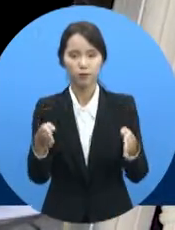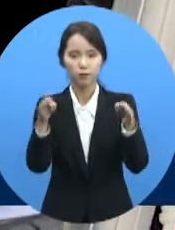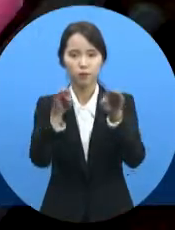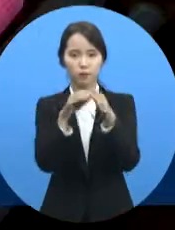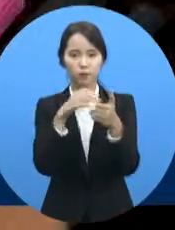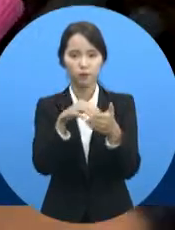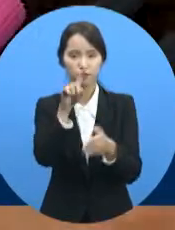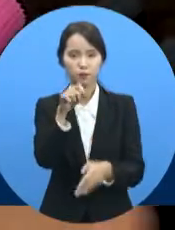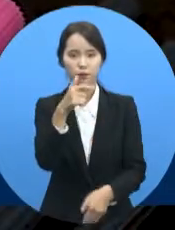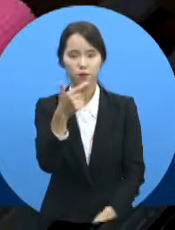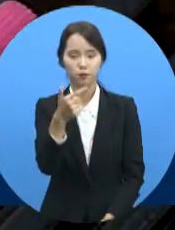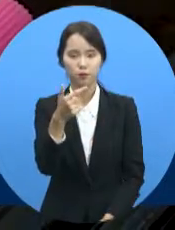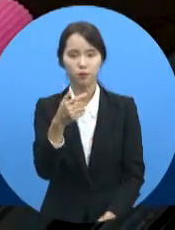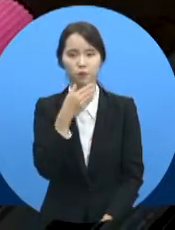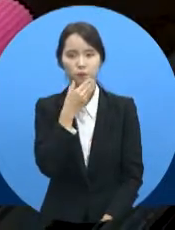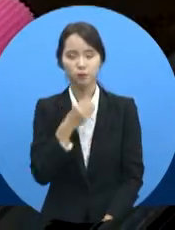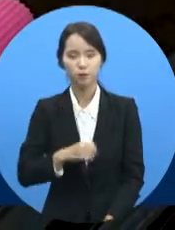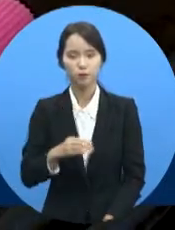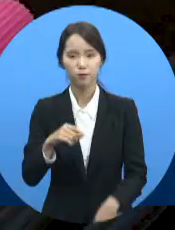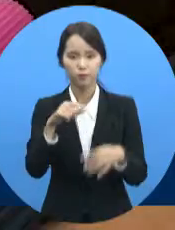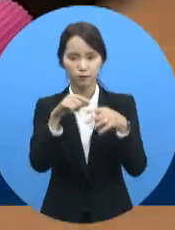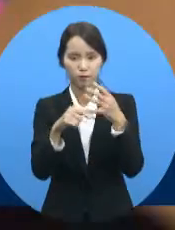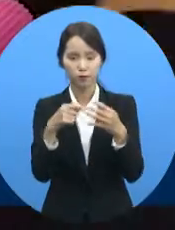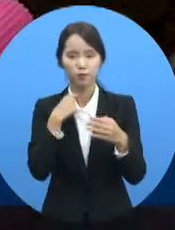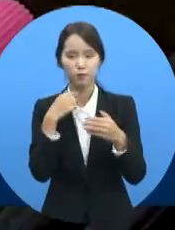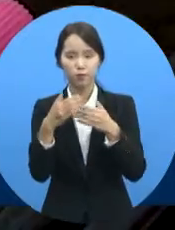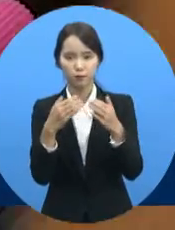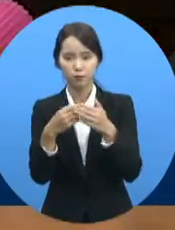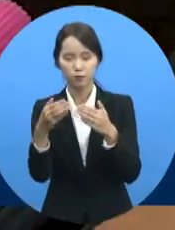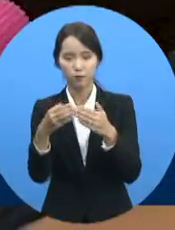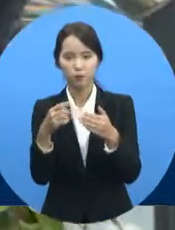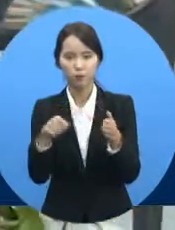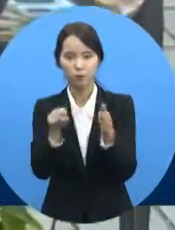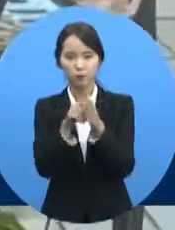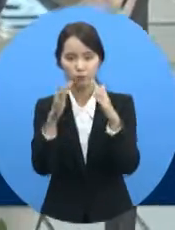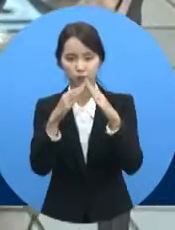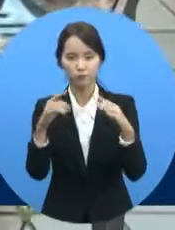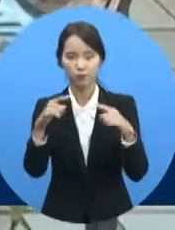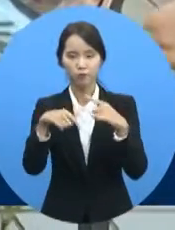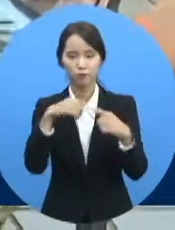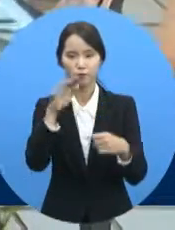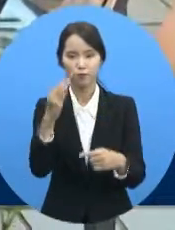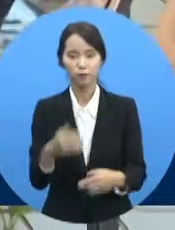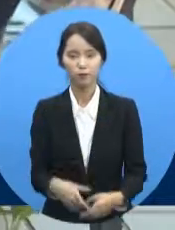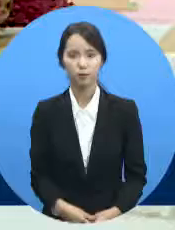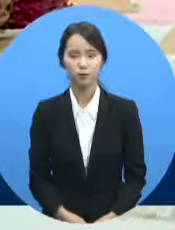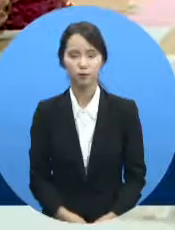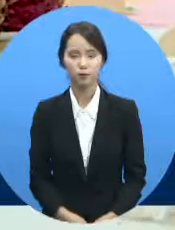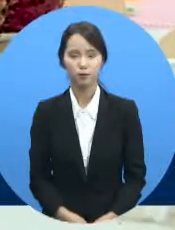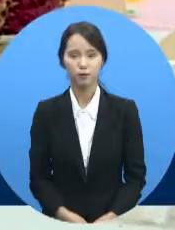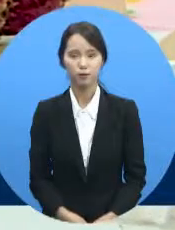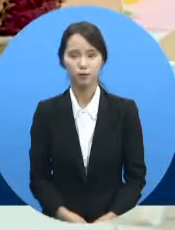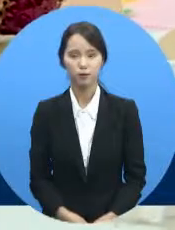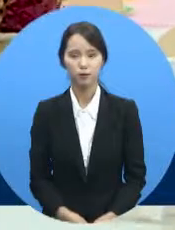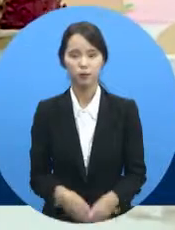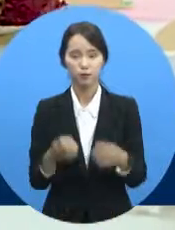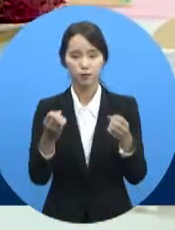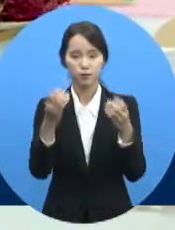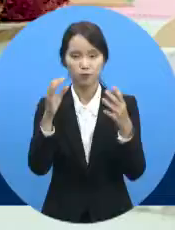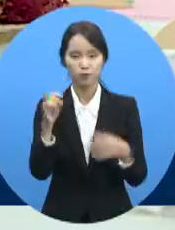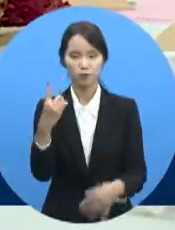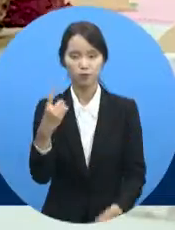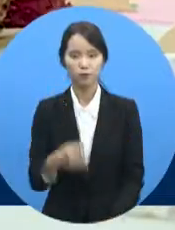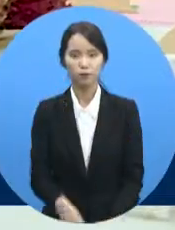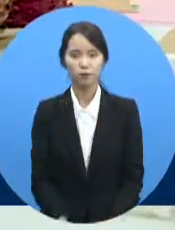16개 기관이 참여해 복지 프로그램을 홍보하고 체험할 수 있는 체험 부스가 운영됐습니다. 동대문구는